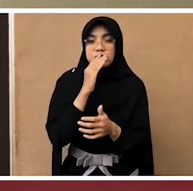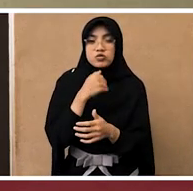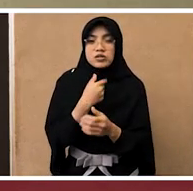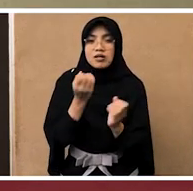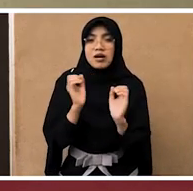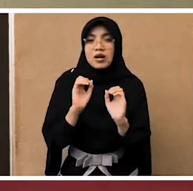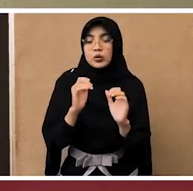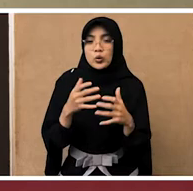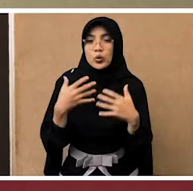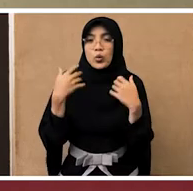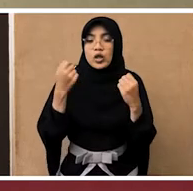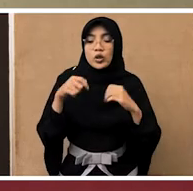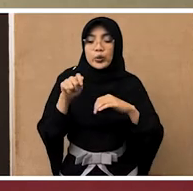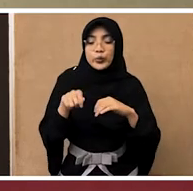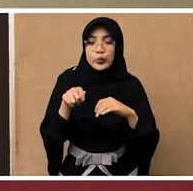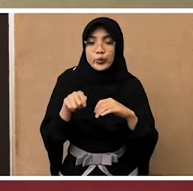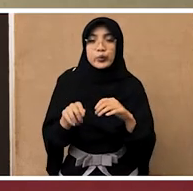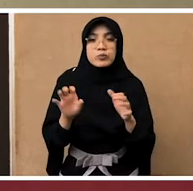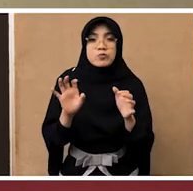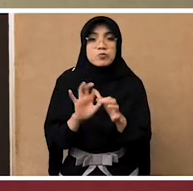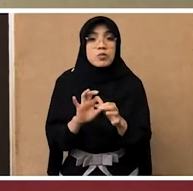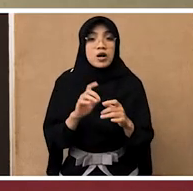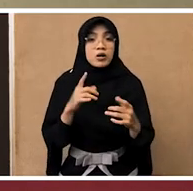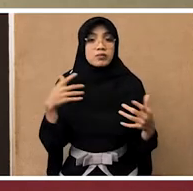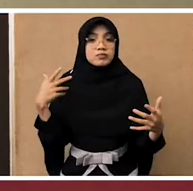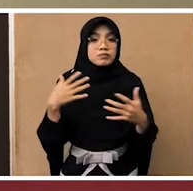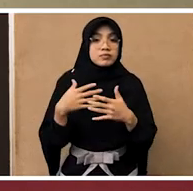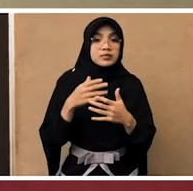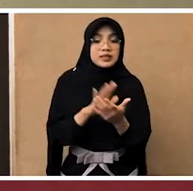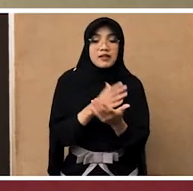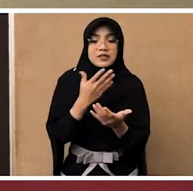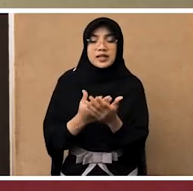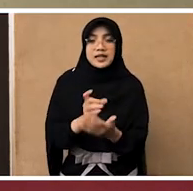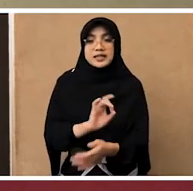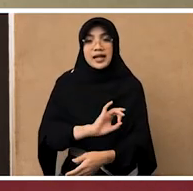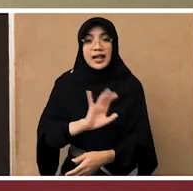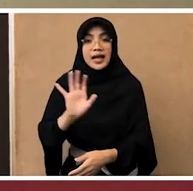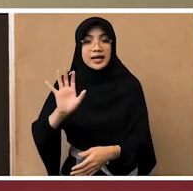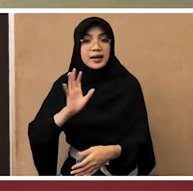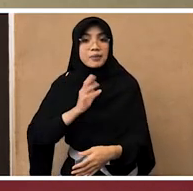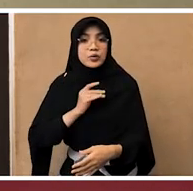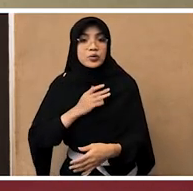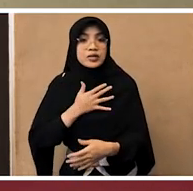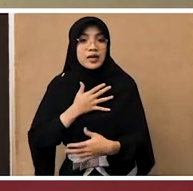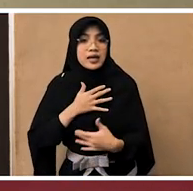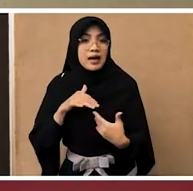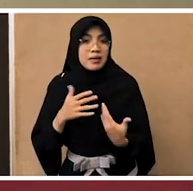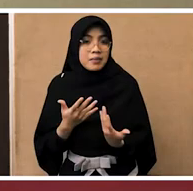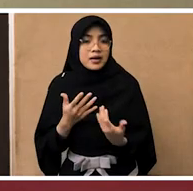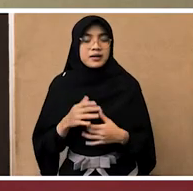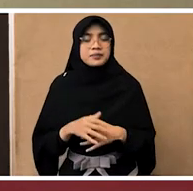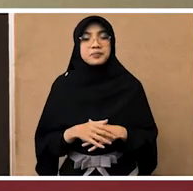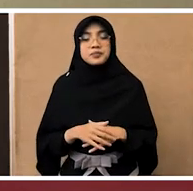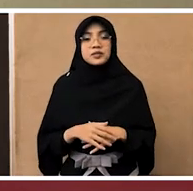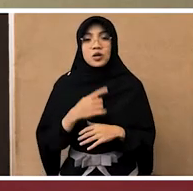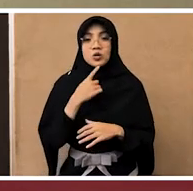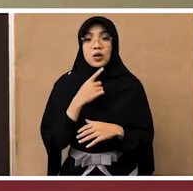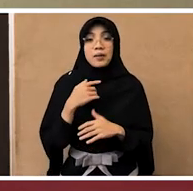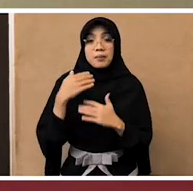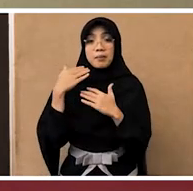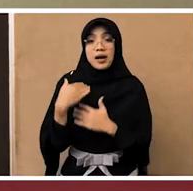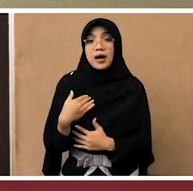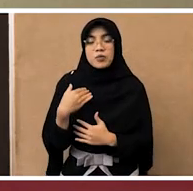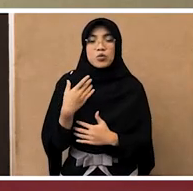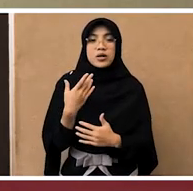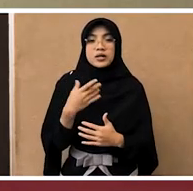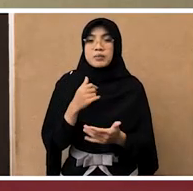kekuatan hukum mengikat sepanjang di tafsirkan lain gitu ya Nah menurut saya soal Pengampuan yang